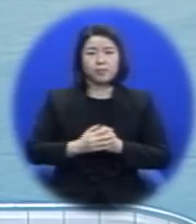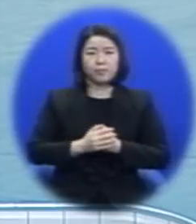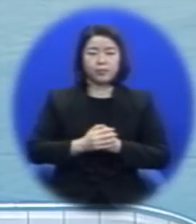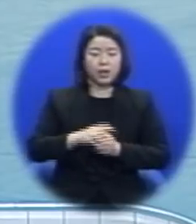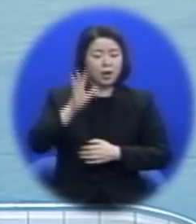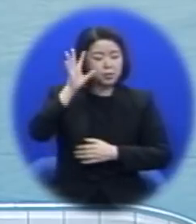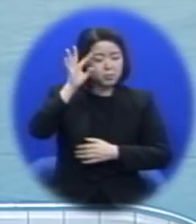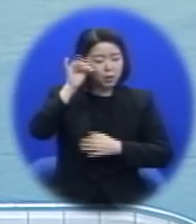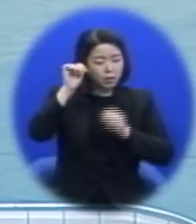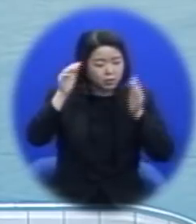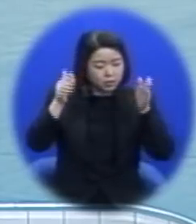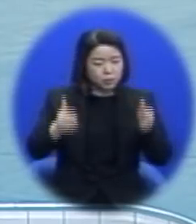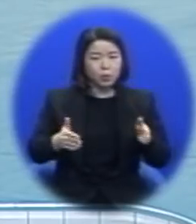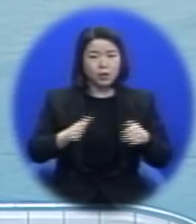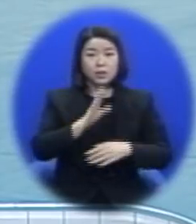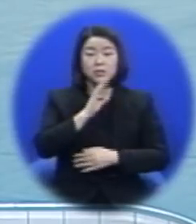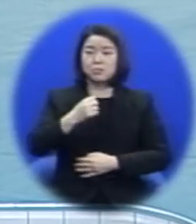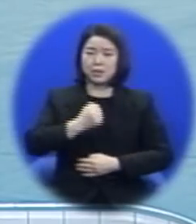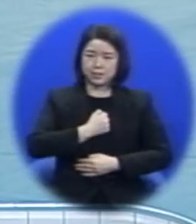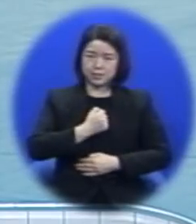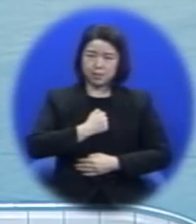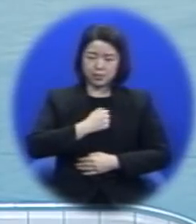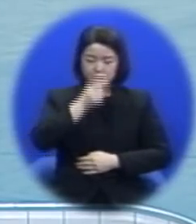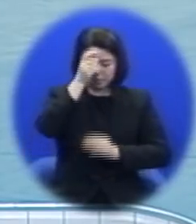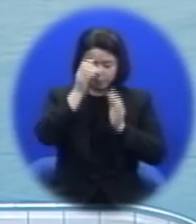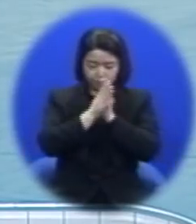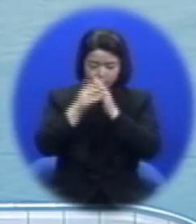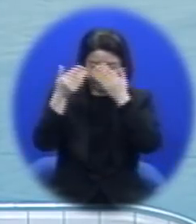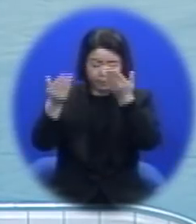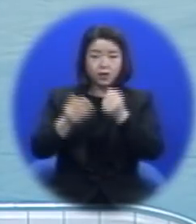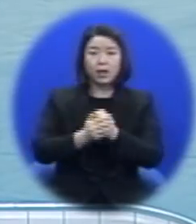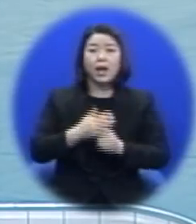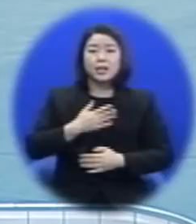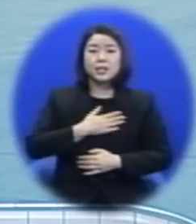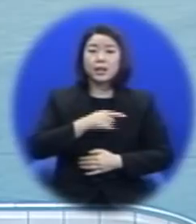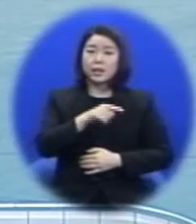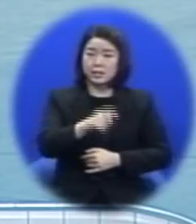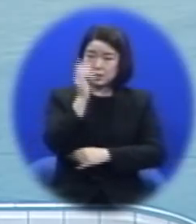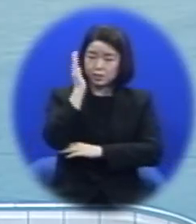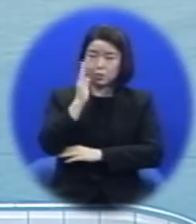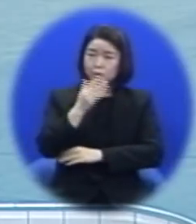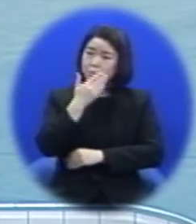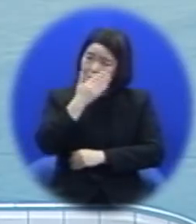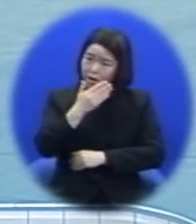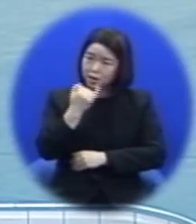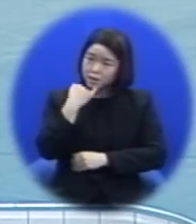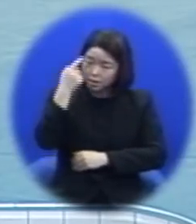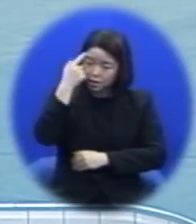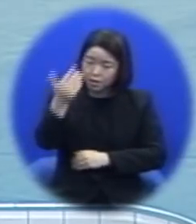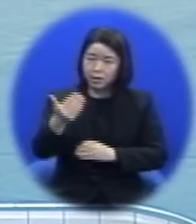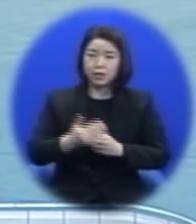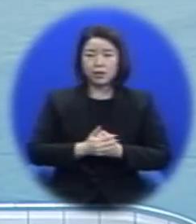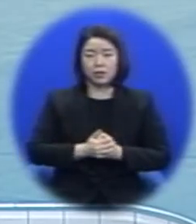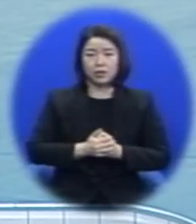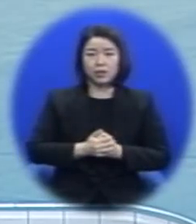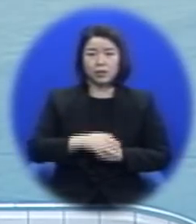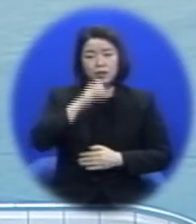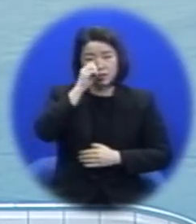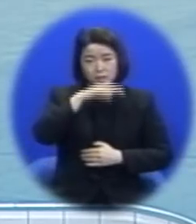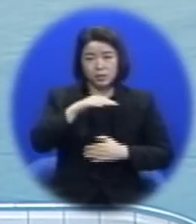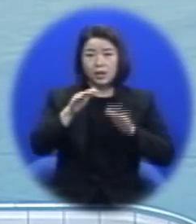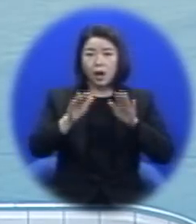며칠 동안 정말 답답하게 기도했습니다. 하나님, 제가 이 설교해도 됩니까? 그저